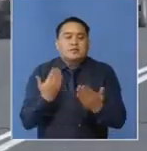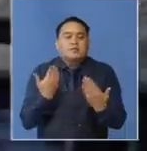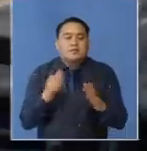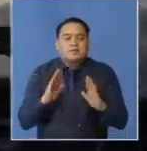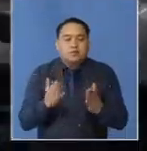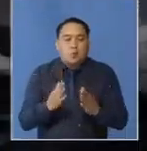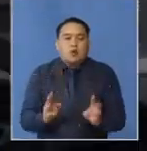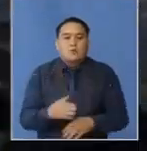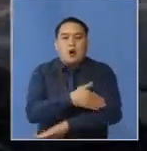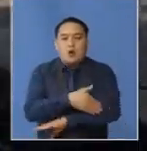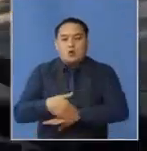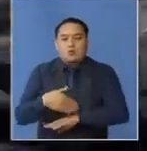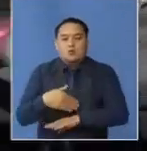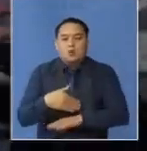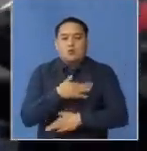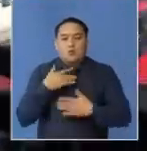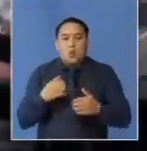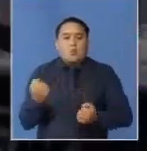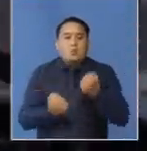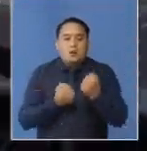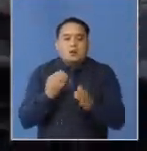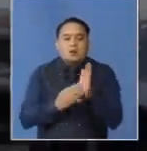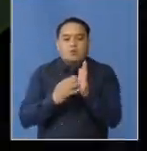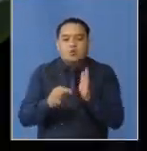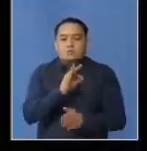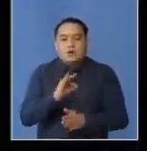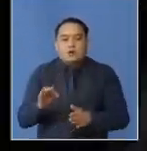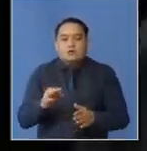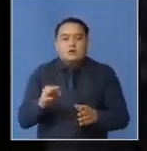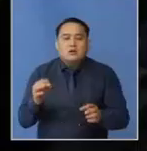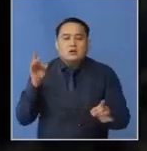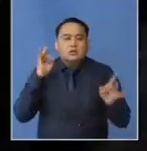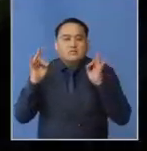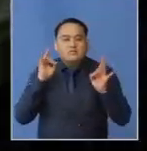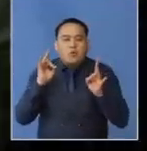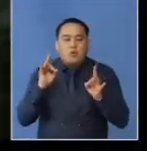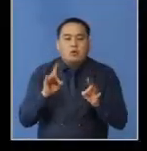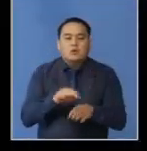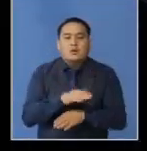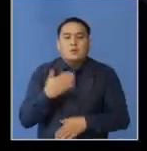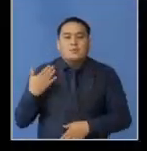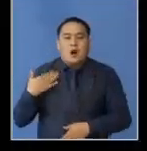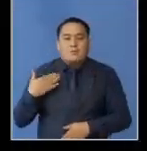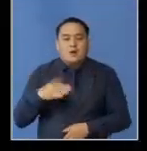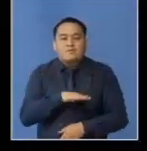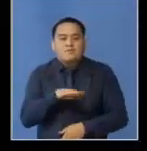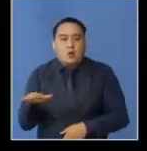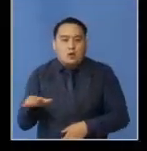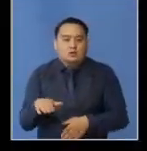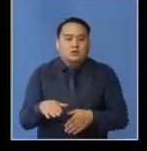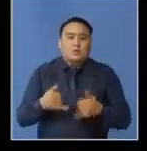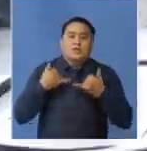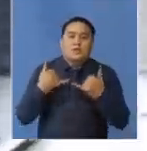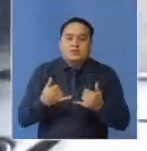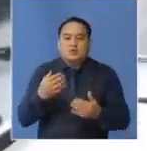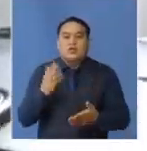по улице Жансугурова. Машин много. В целом 90% автоводителей прижимаются к краю дороги, чтобы пропустить пожарный автомобиль.